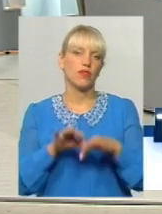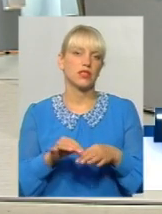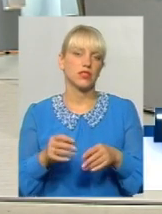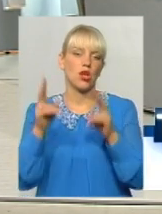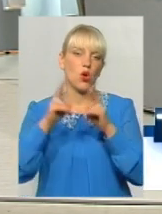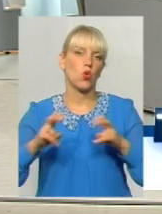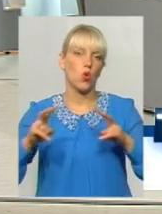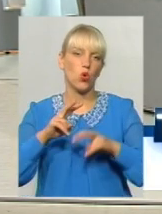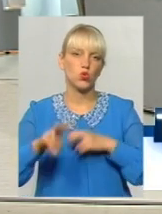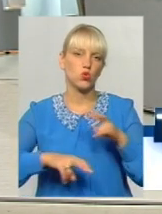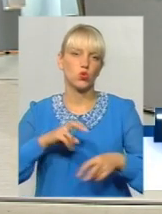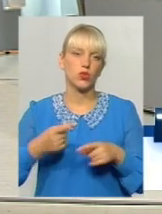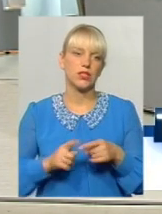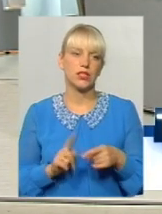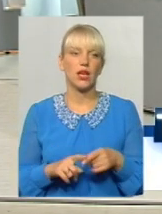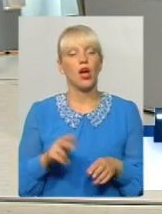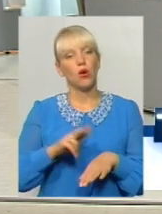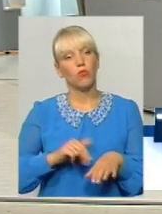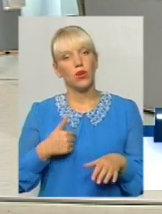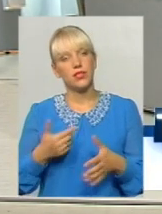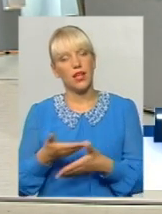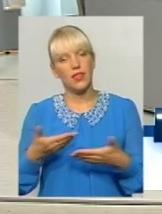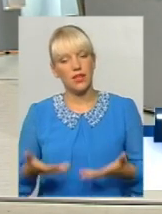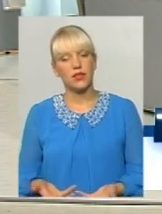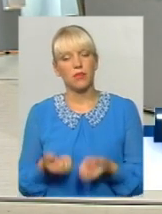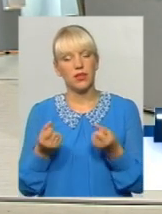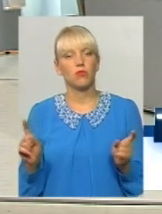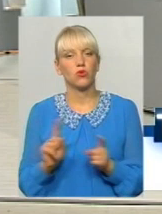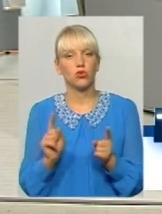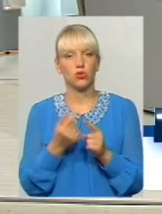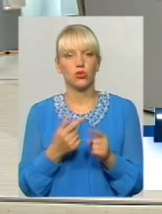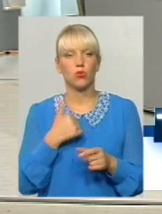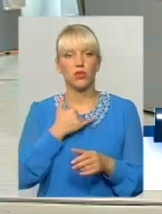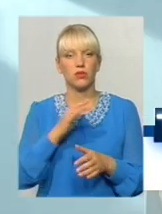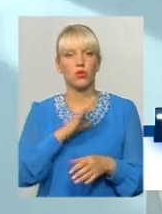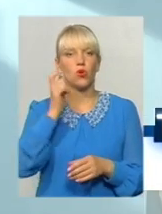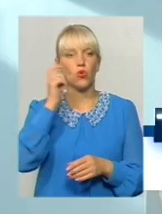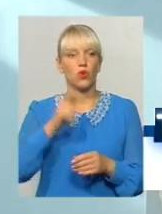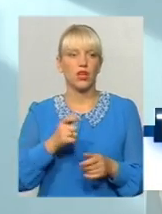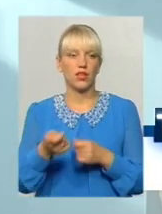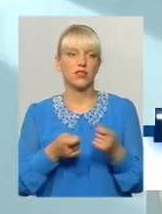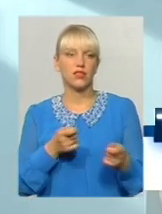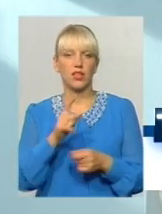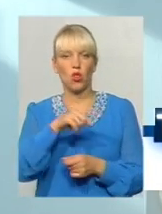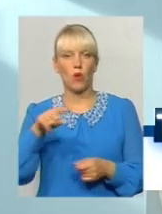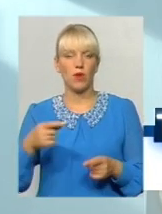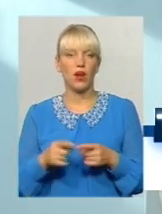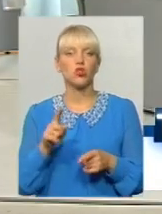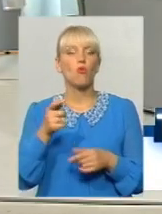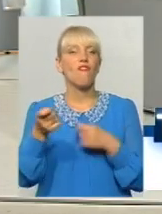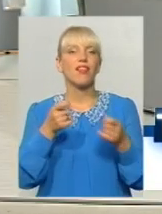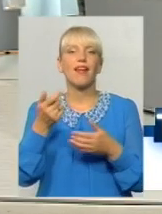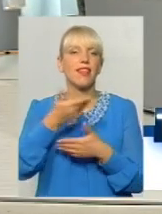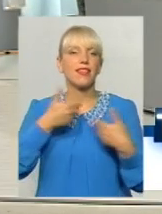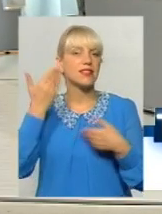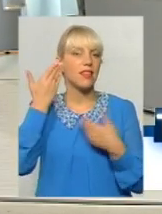злочинів. Бачите, от поліція нас підтримує, да? Вони теж за те, щоб у нас були українські номера. Чому влада нас не чує? В законопроекті прописано, ми хочемо